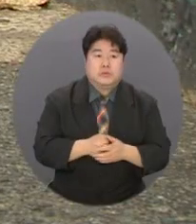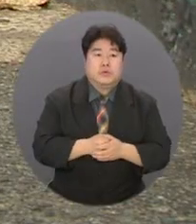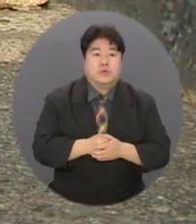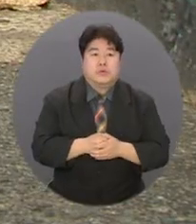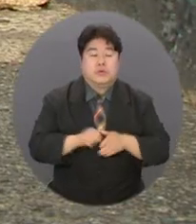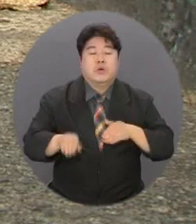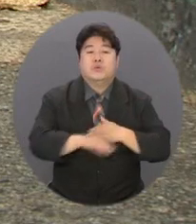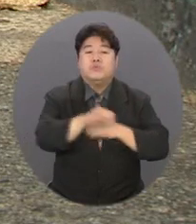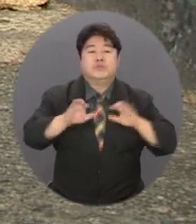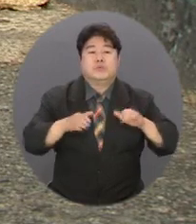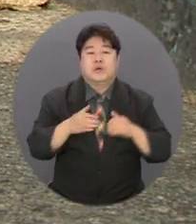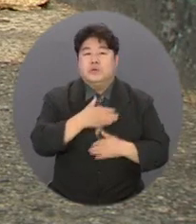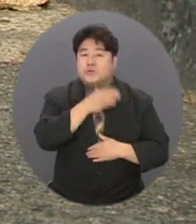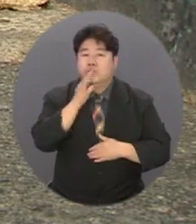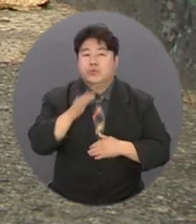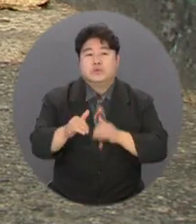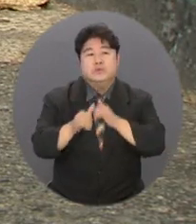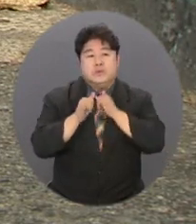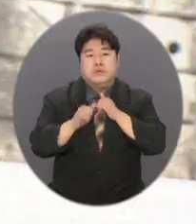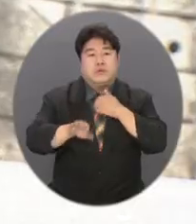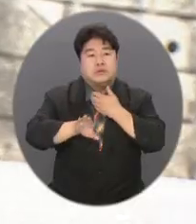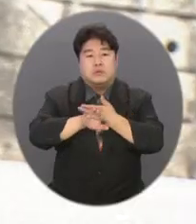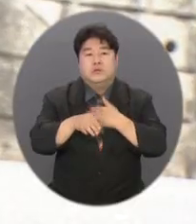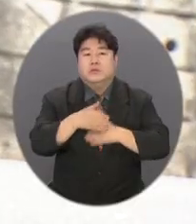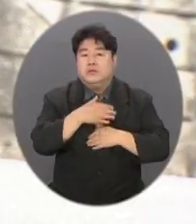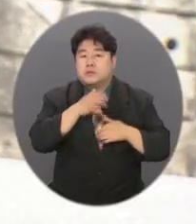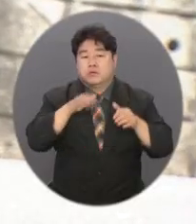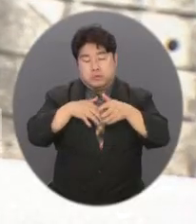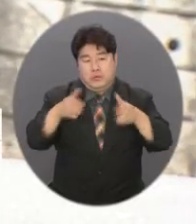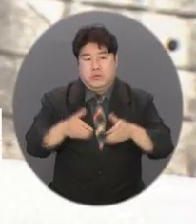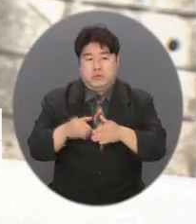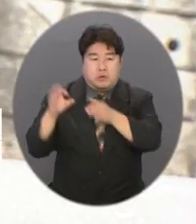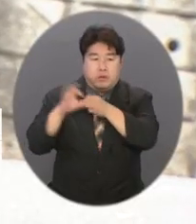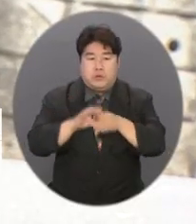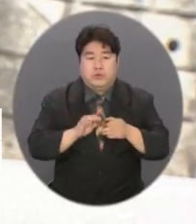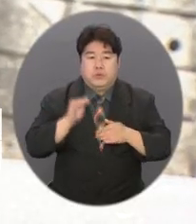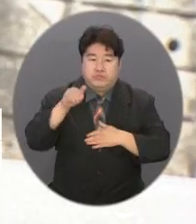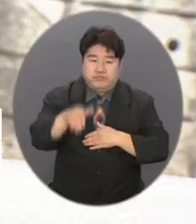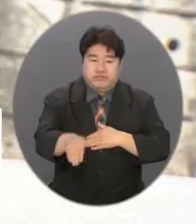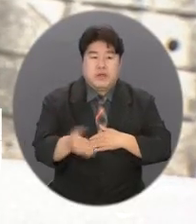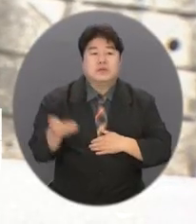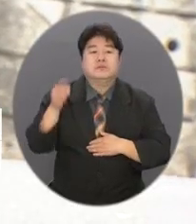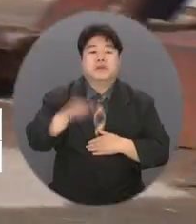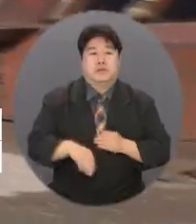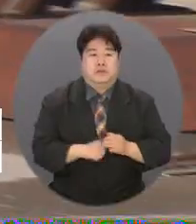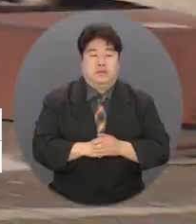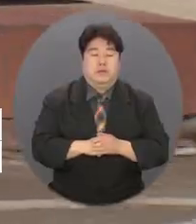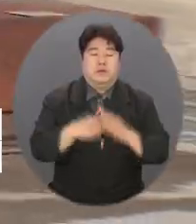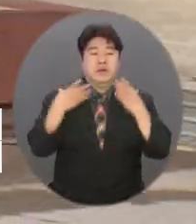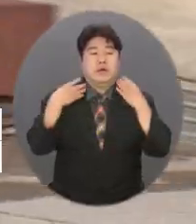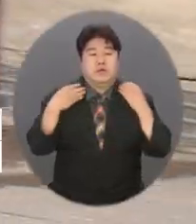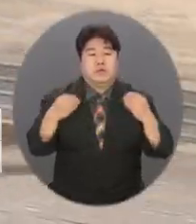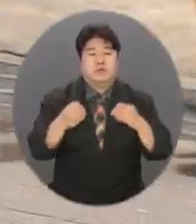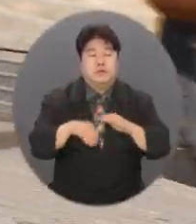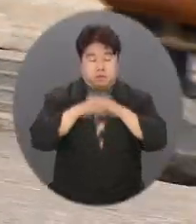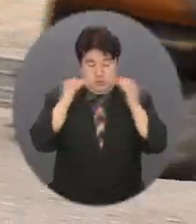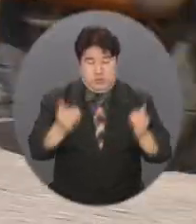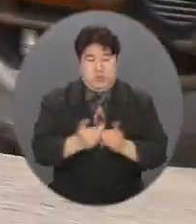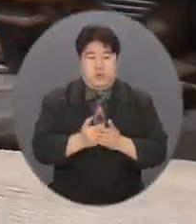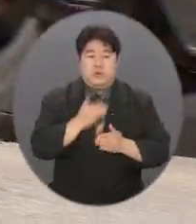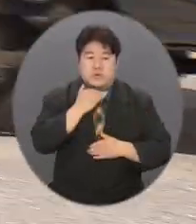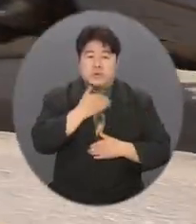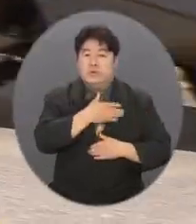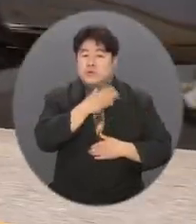우리나라 노인 자살 들은 다른 연령층과 함께 지속적으로 낮아지는 추세이긴 하지만 여전히 전 연령층에서